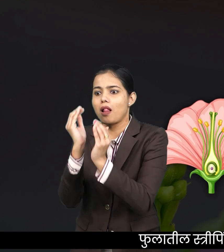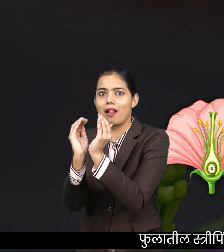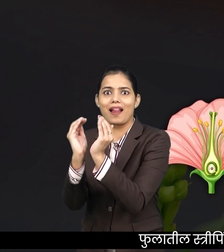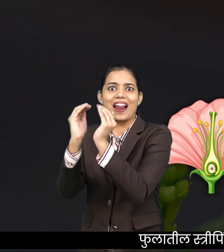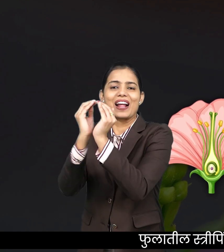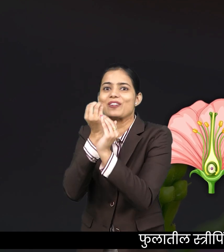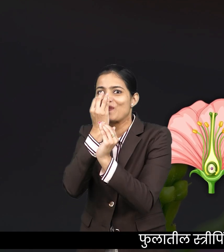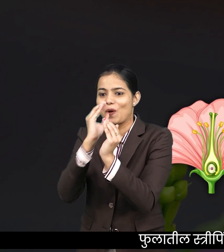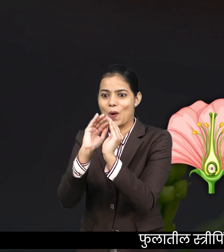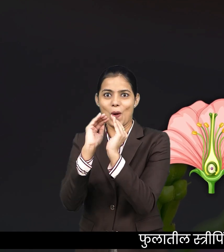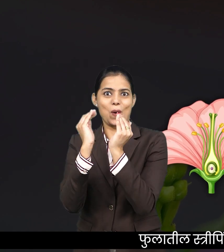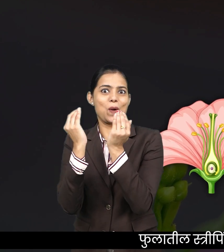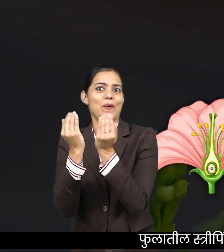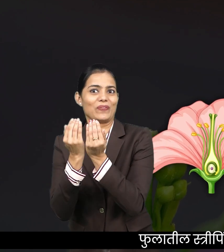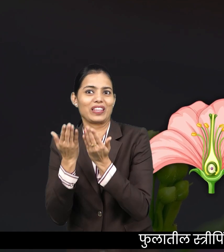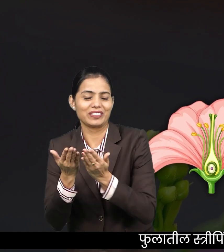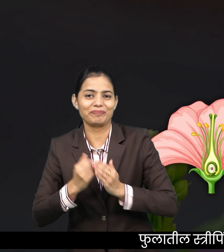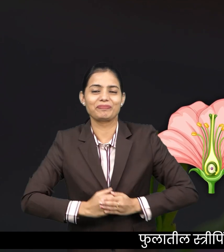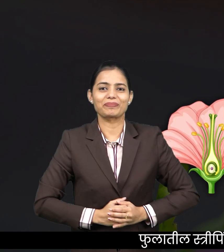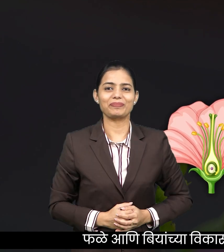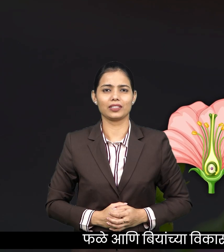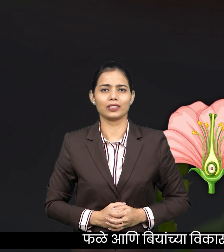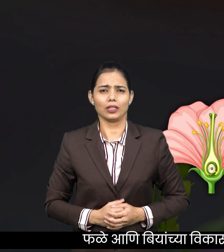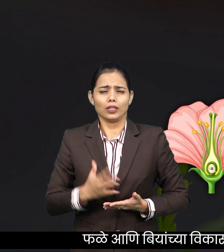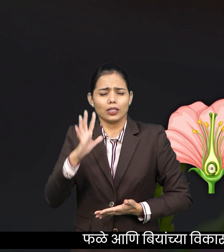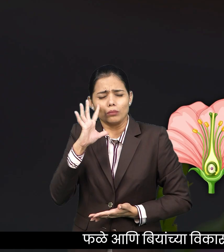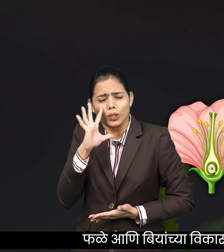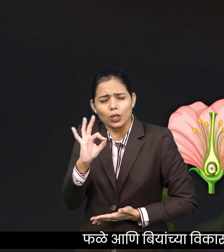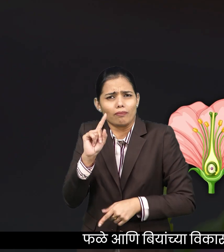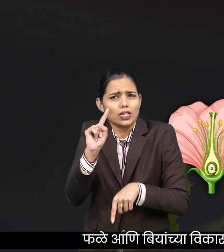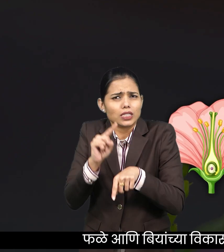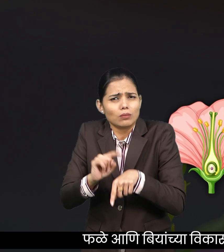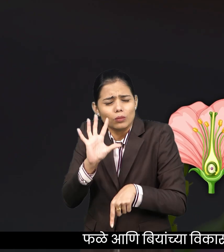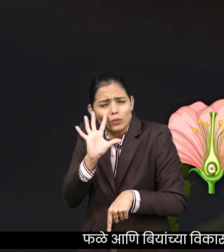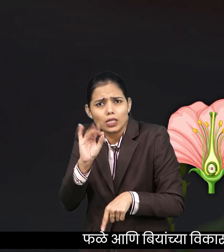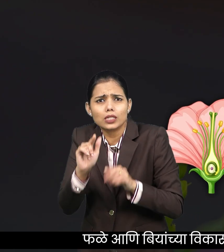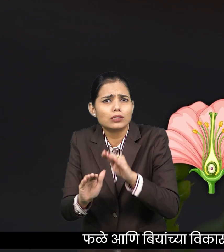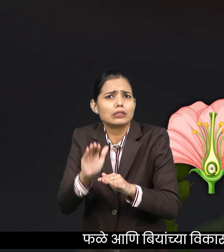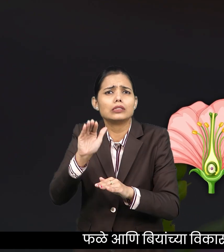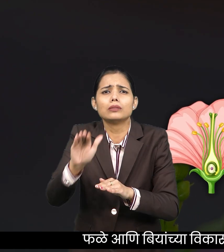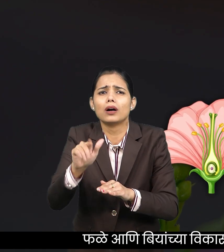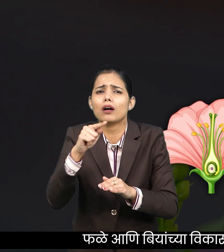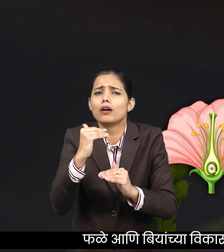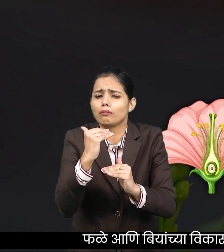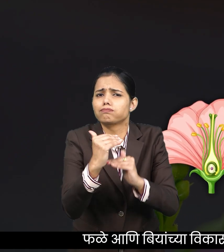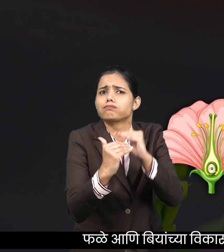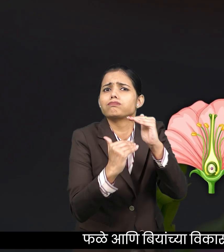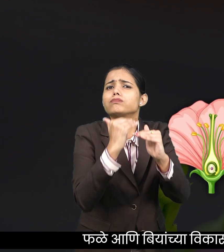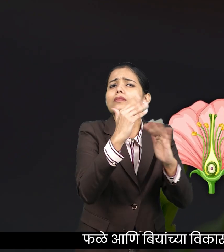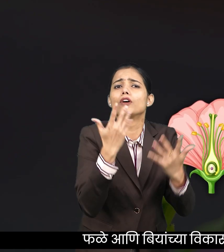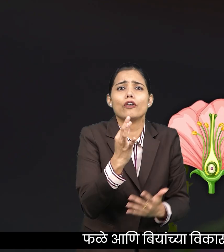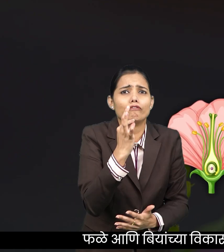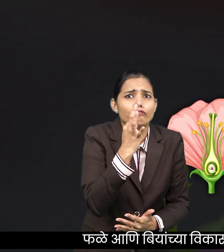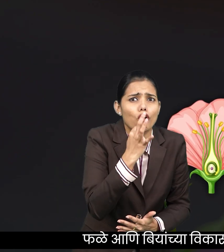स्त्रीपिंडाच्या कलंकात हस्तांतरण। फळे आणि बियांच्या विकासातील ही